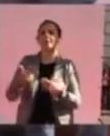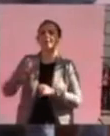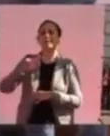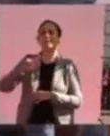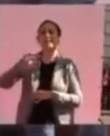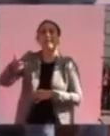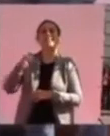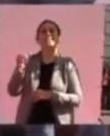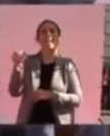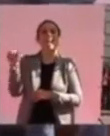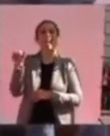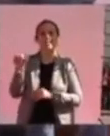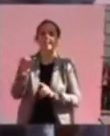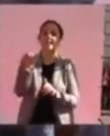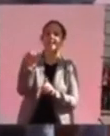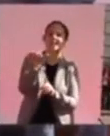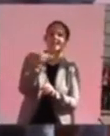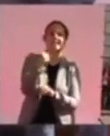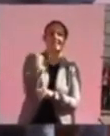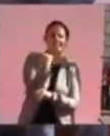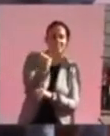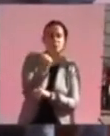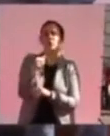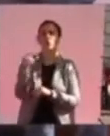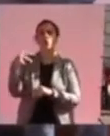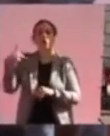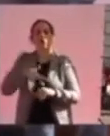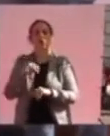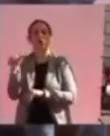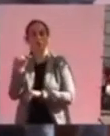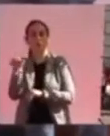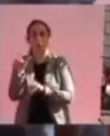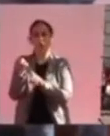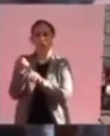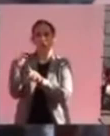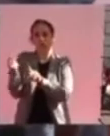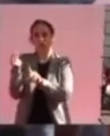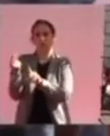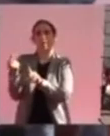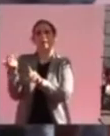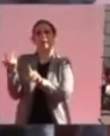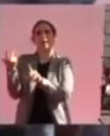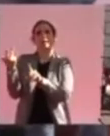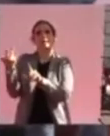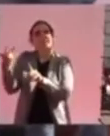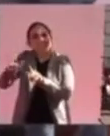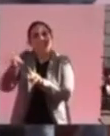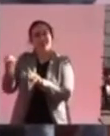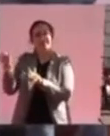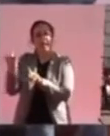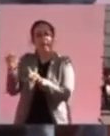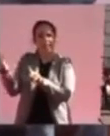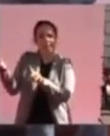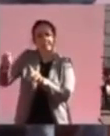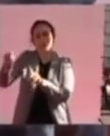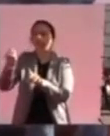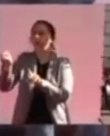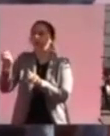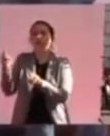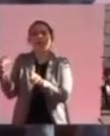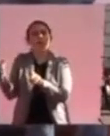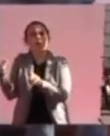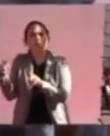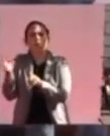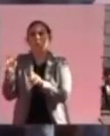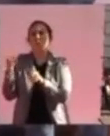nazionale che abbiamo inserito nelle proposte del nostro position paper rappresenta una sfida di